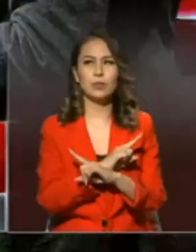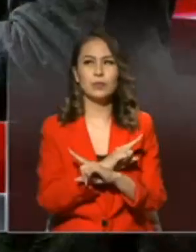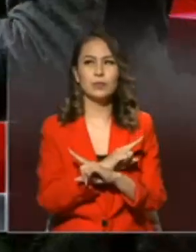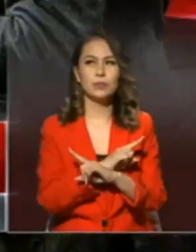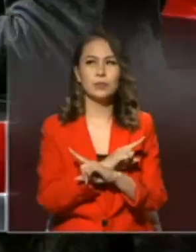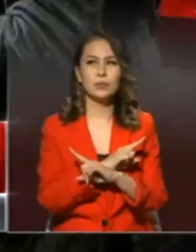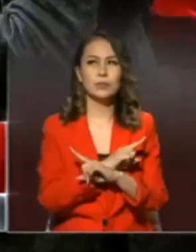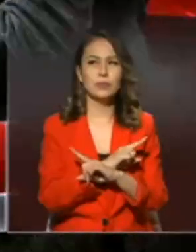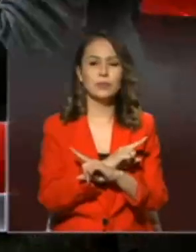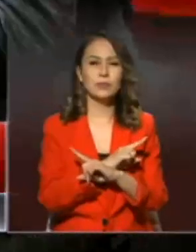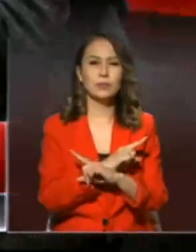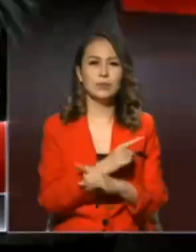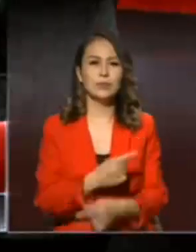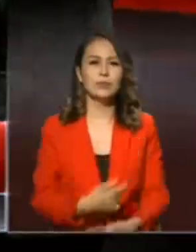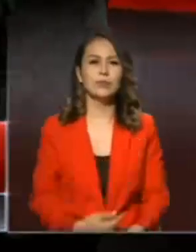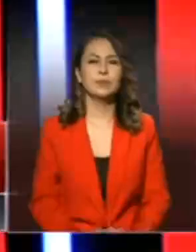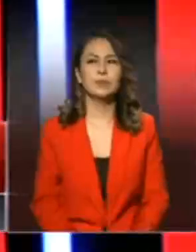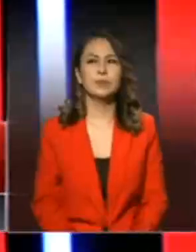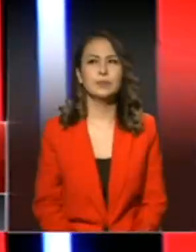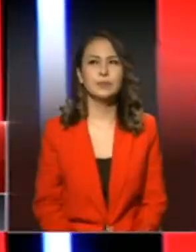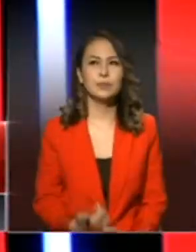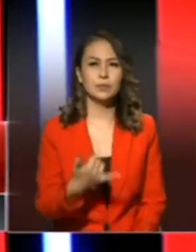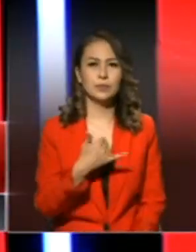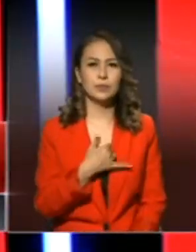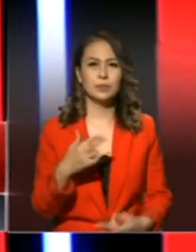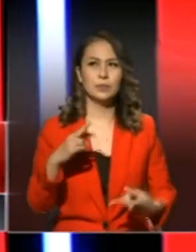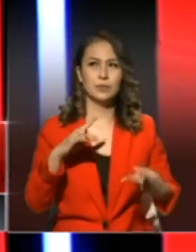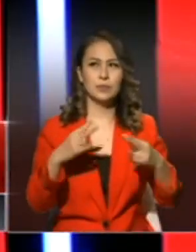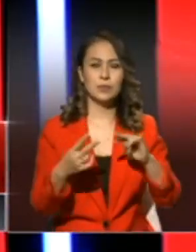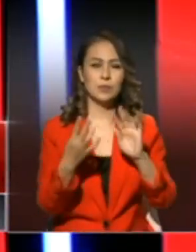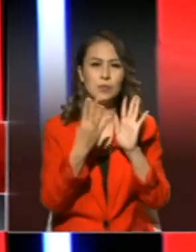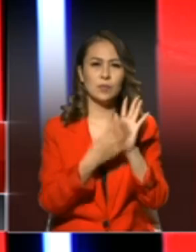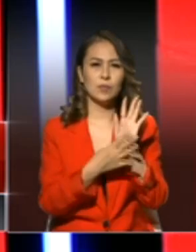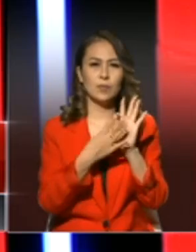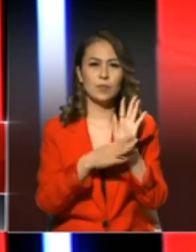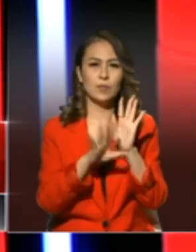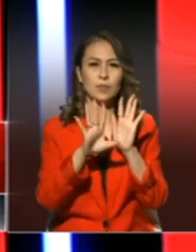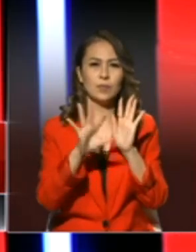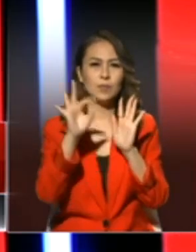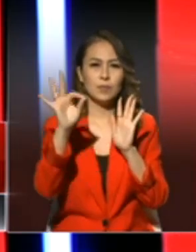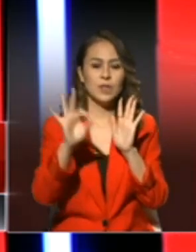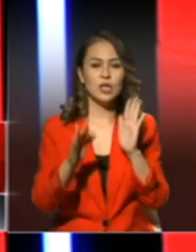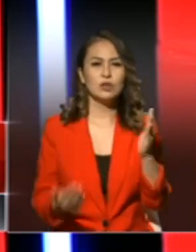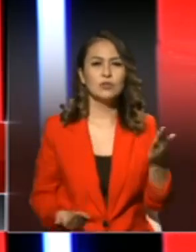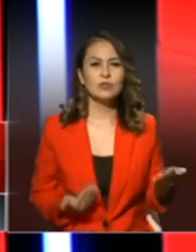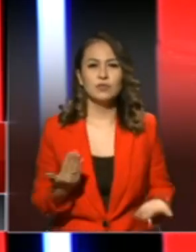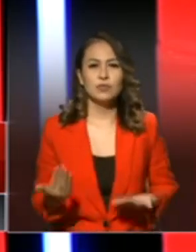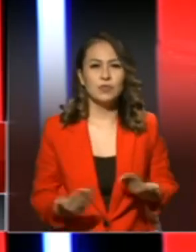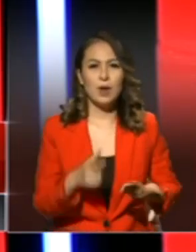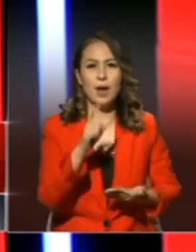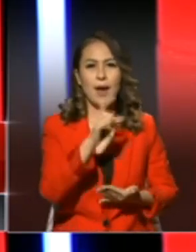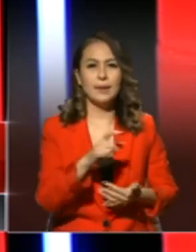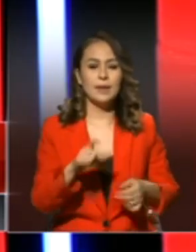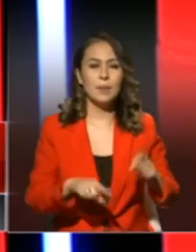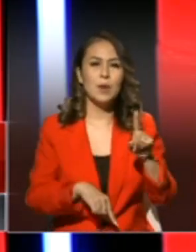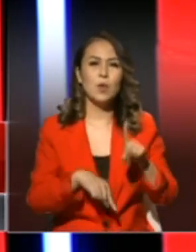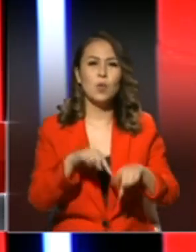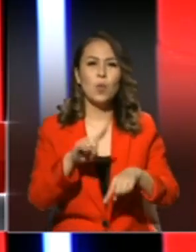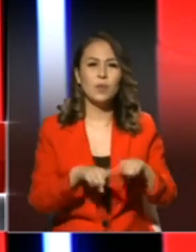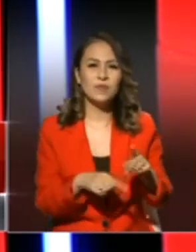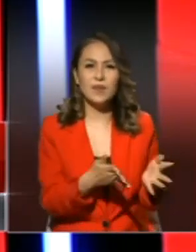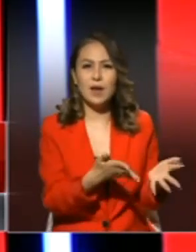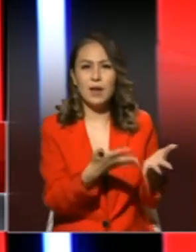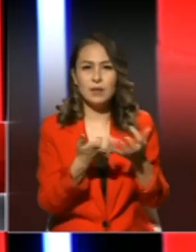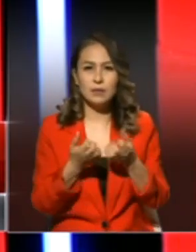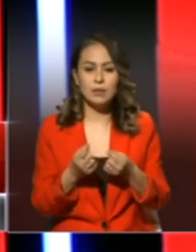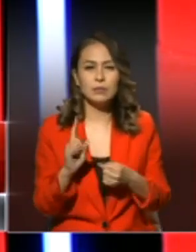орында. Испания бірінші орында. А бізде керісінше 95% тірі адамнан, яғни туысқандарынан алынады. Неге